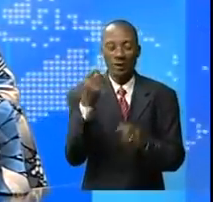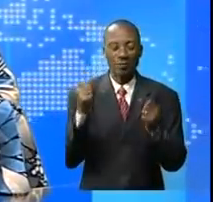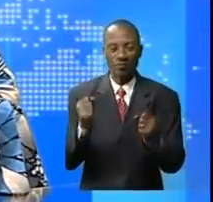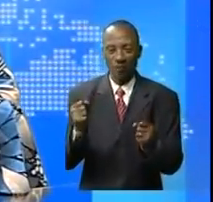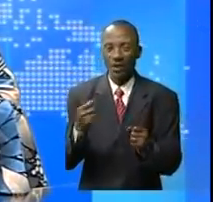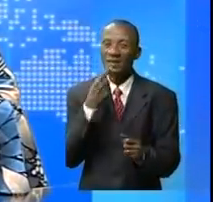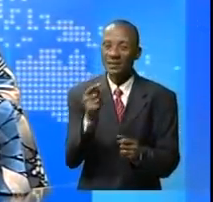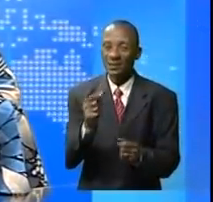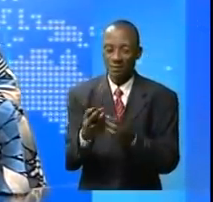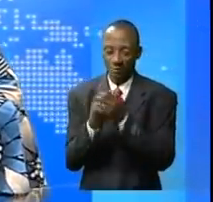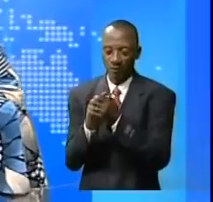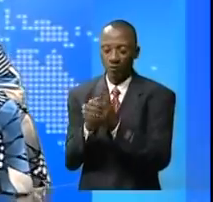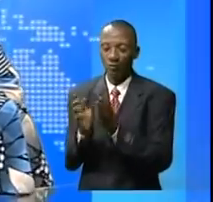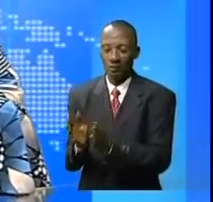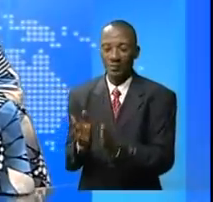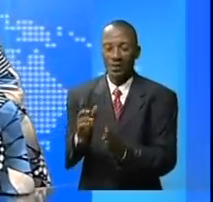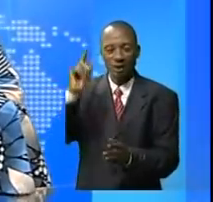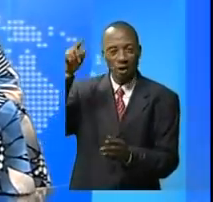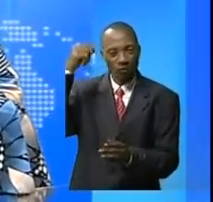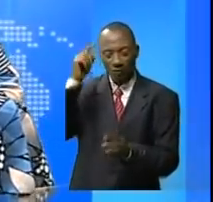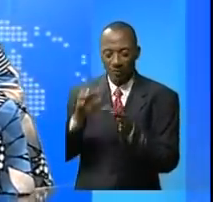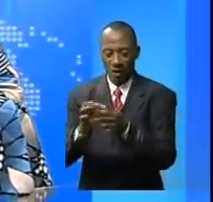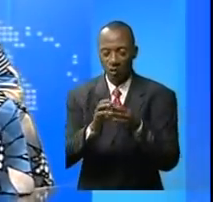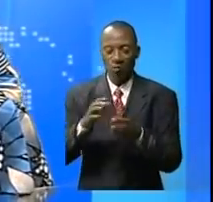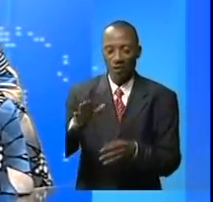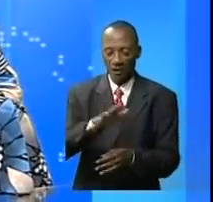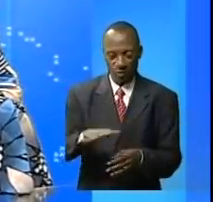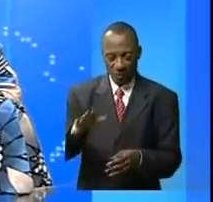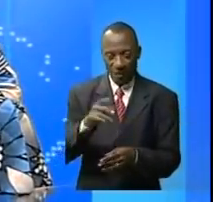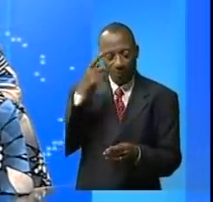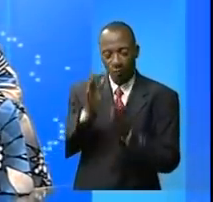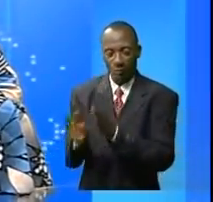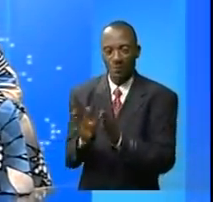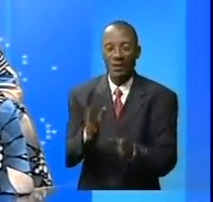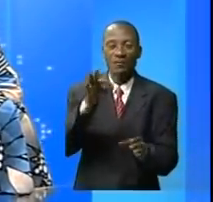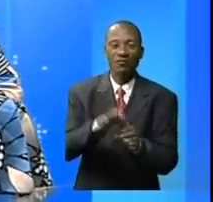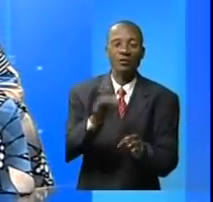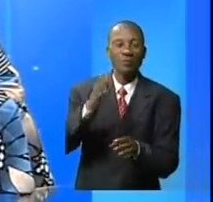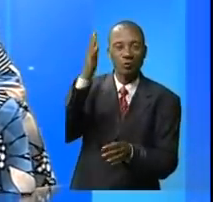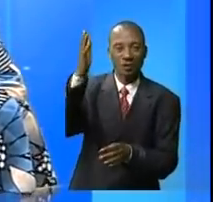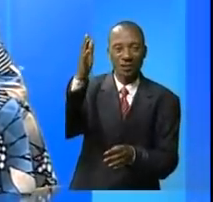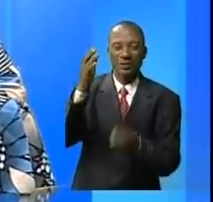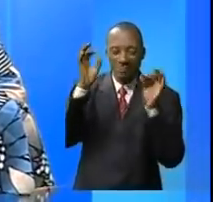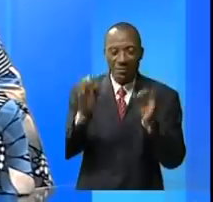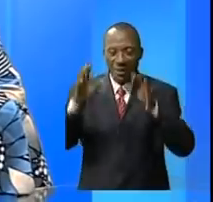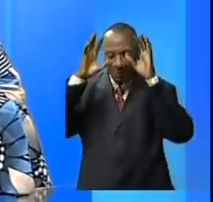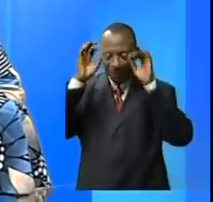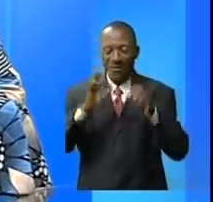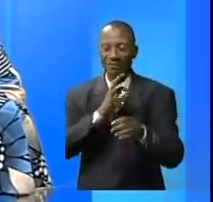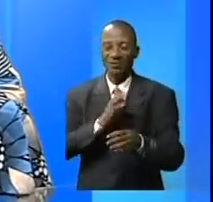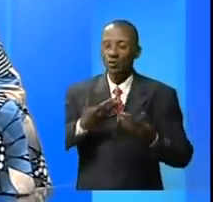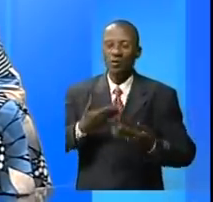son président en exercice, Félix-Antoine Tshisekedi, condamne toute prise de pouvoir par la force et demande la